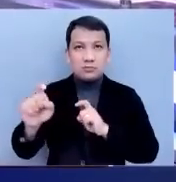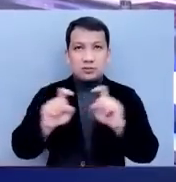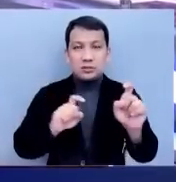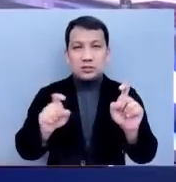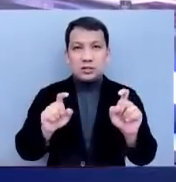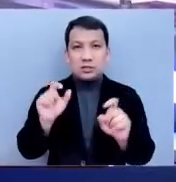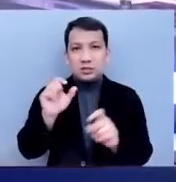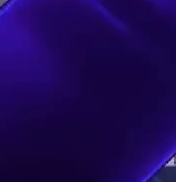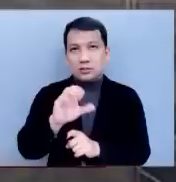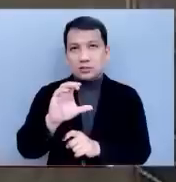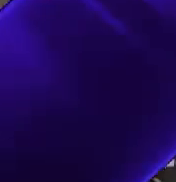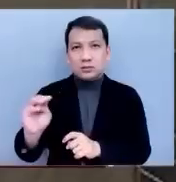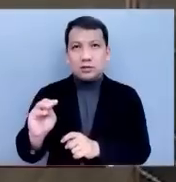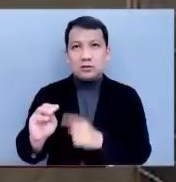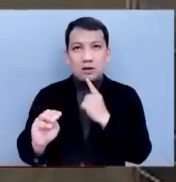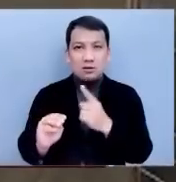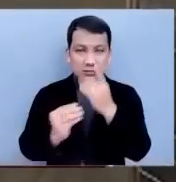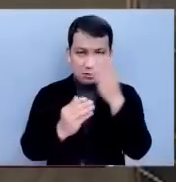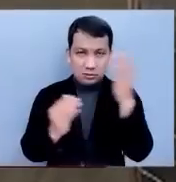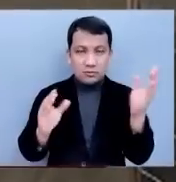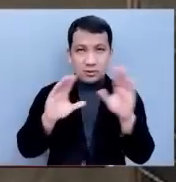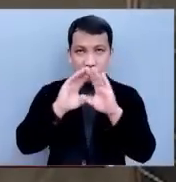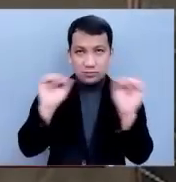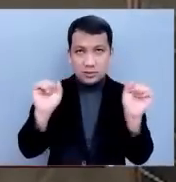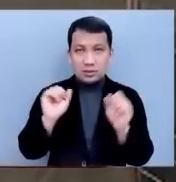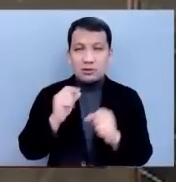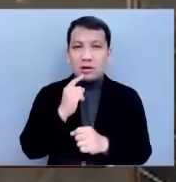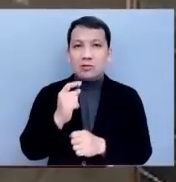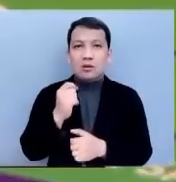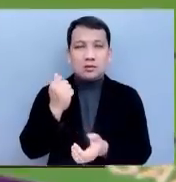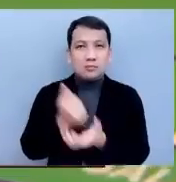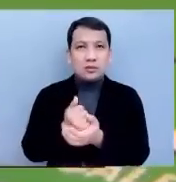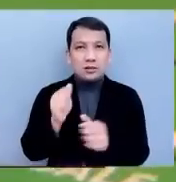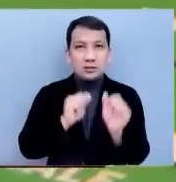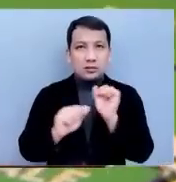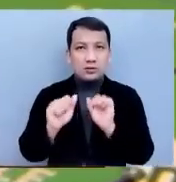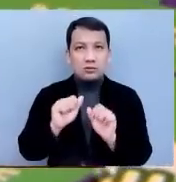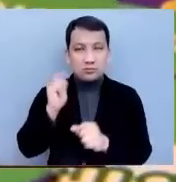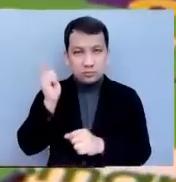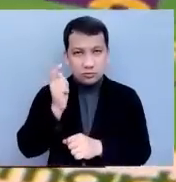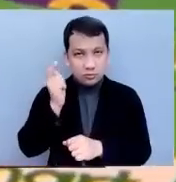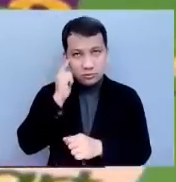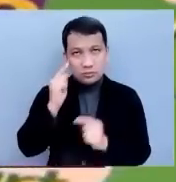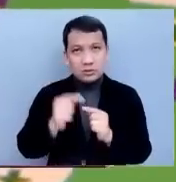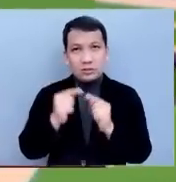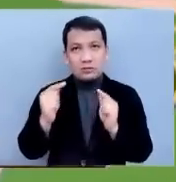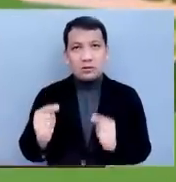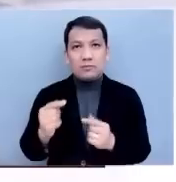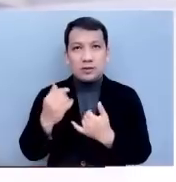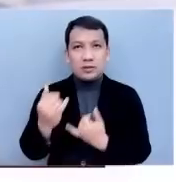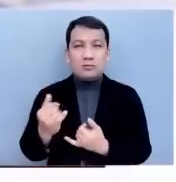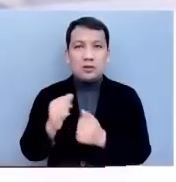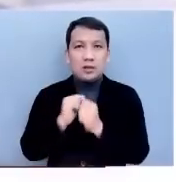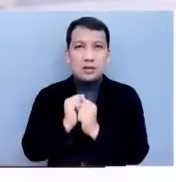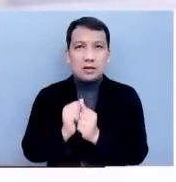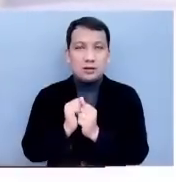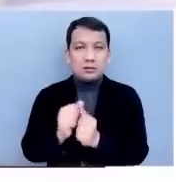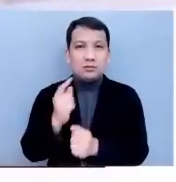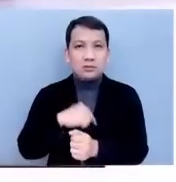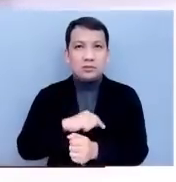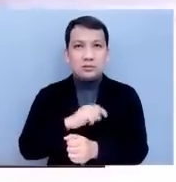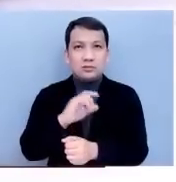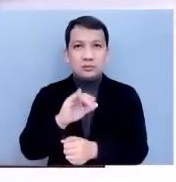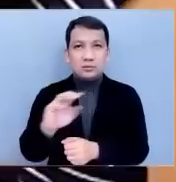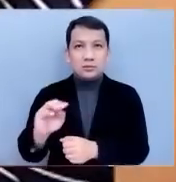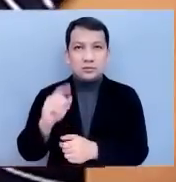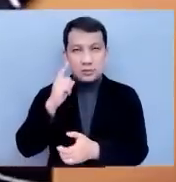scammers. Pagtitiyak ng Pangulo, inaaksyonan ng gobyerno ang paglaban sa mga ito. Kabilang na nga ang SIM registration sa